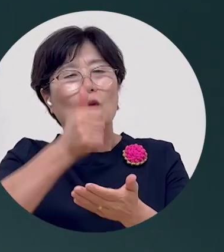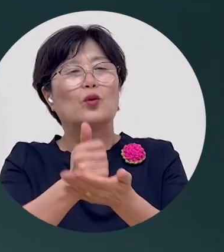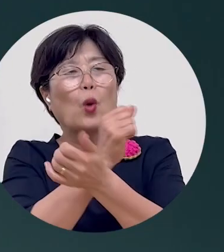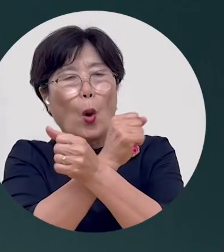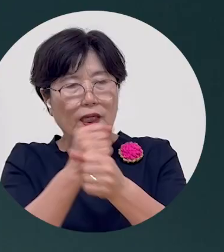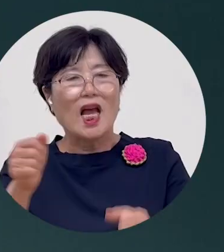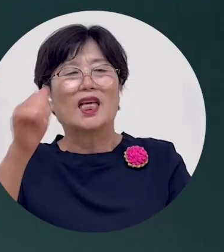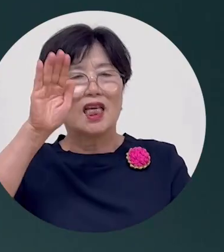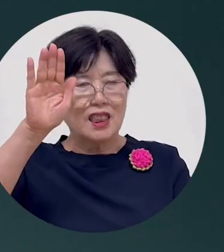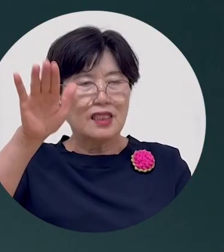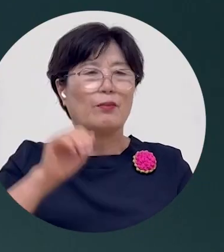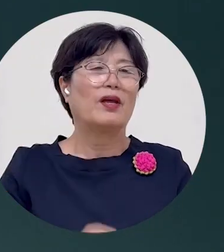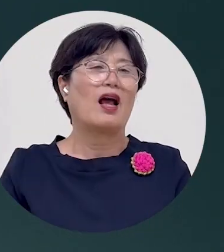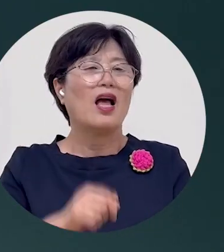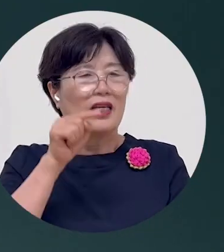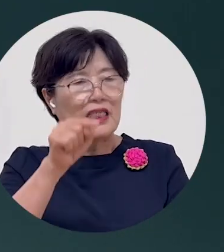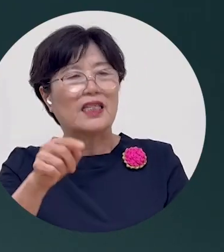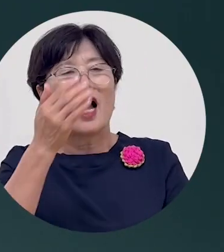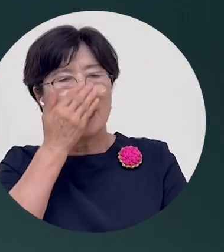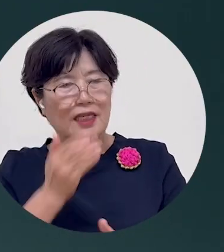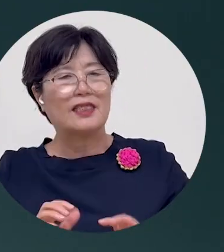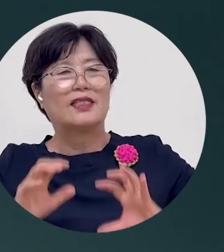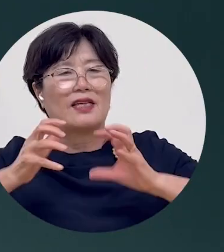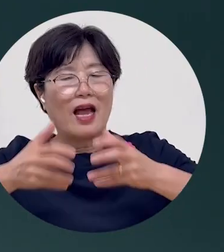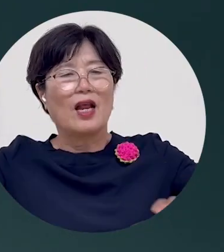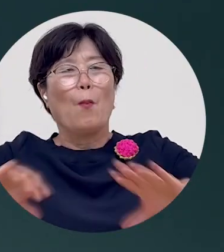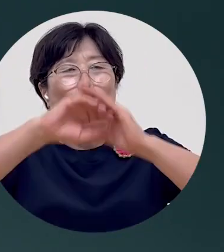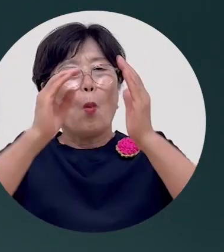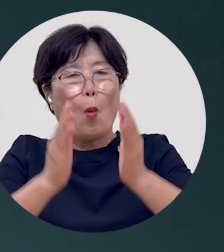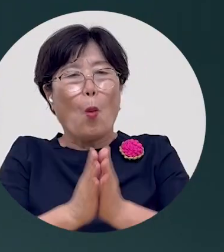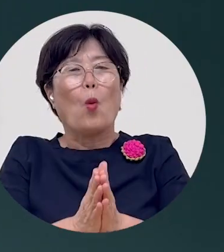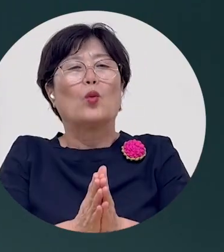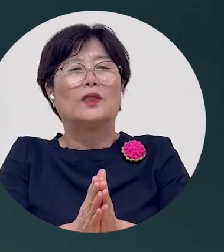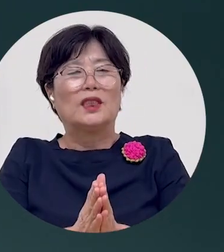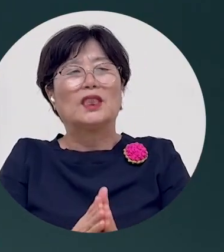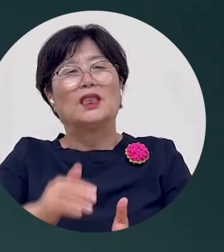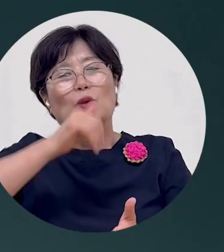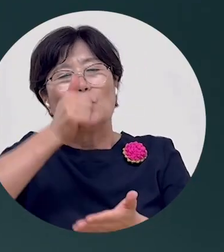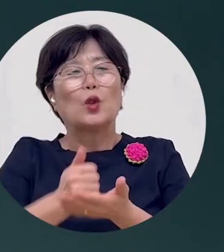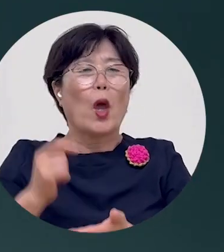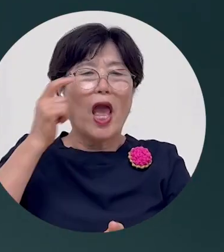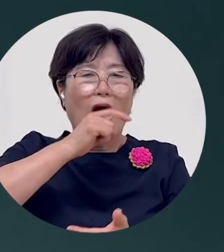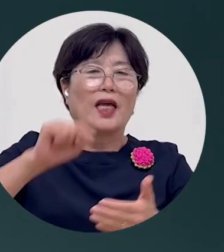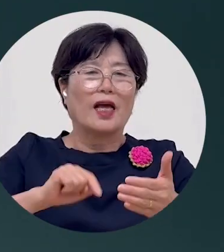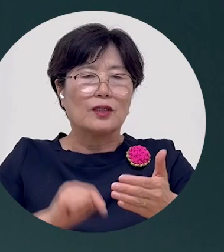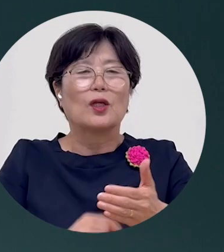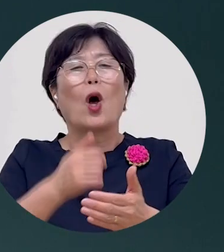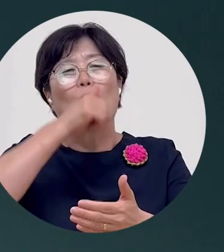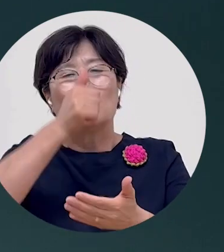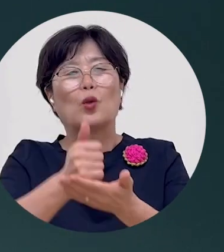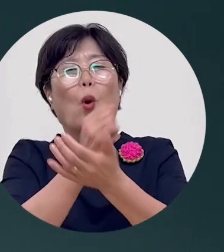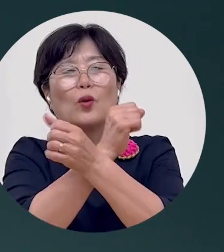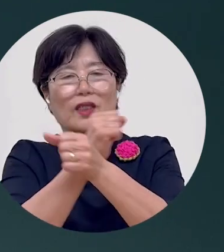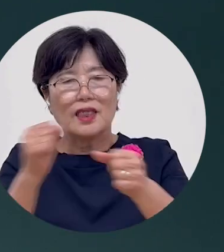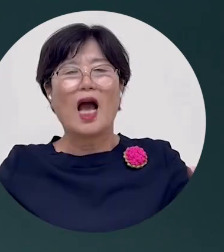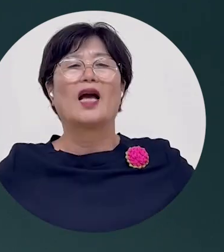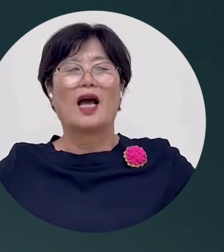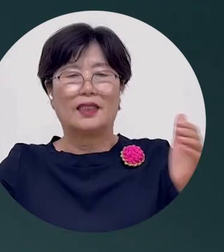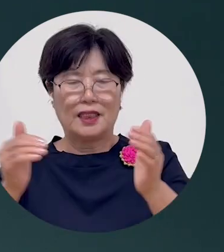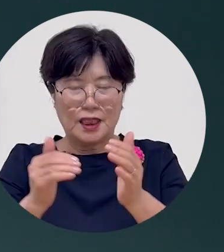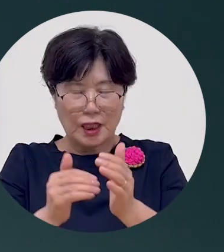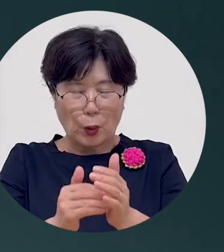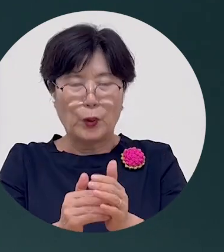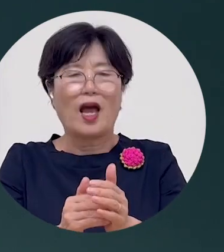풍성한 속량이 있음이라. 그가 이스라엘을 그의 모든 죄악에서